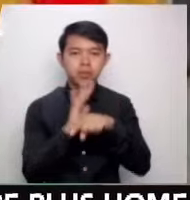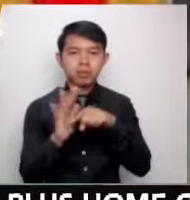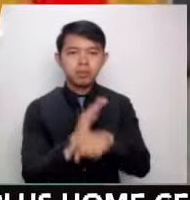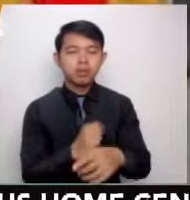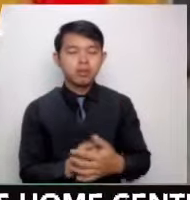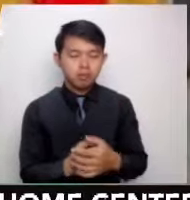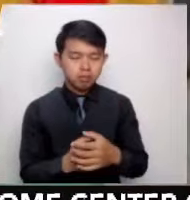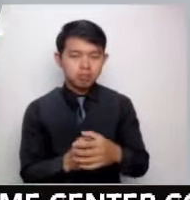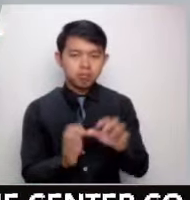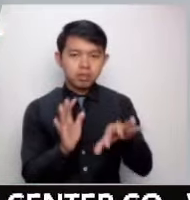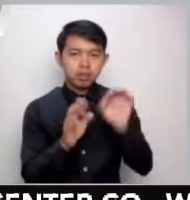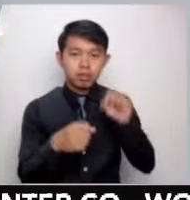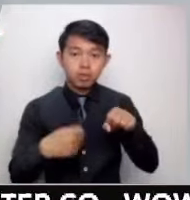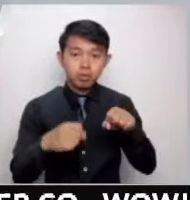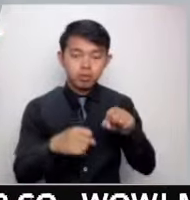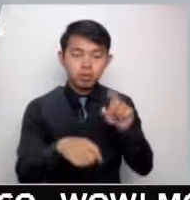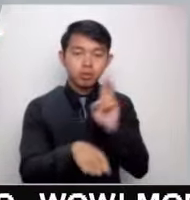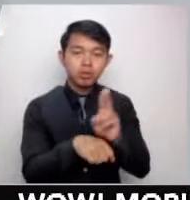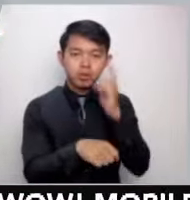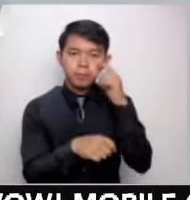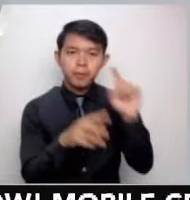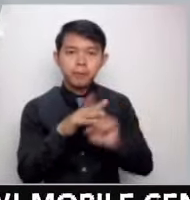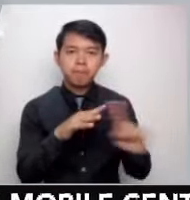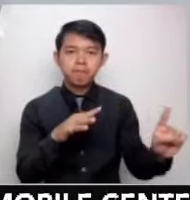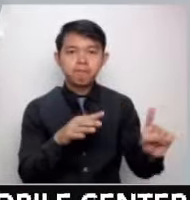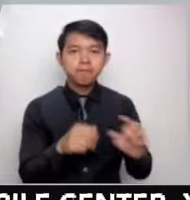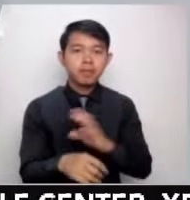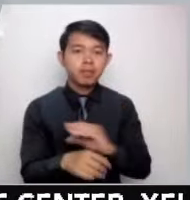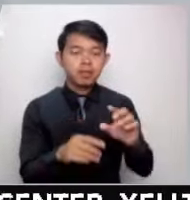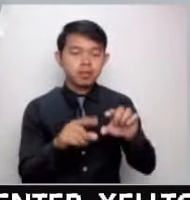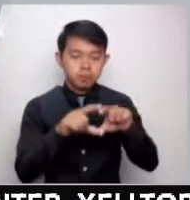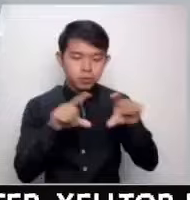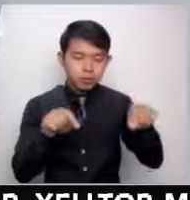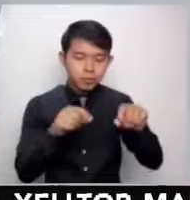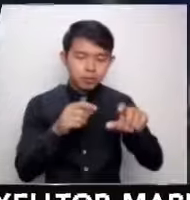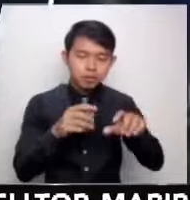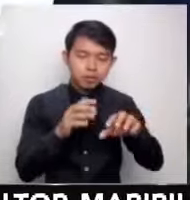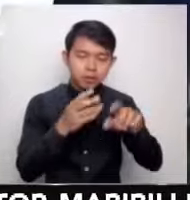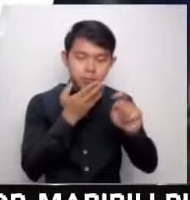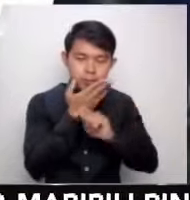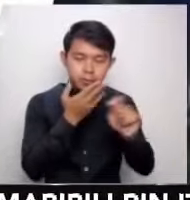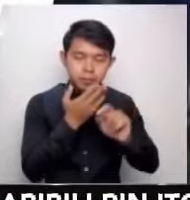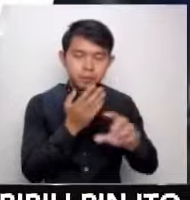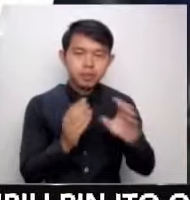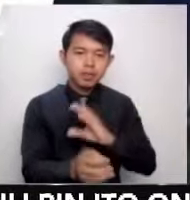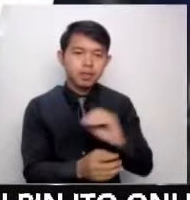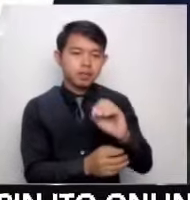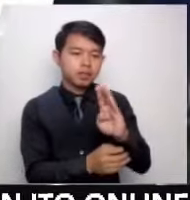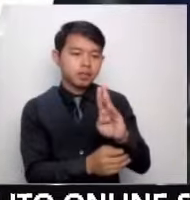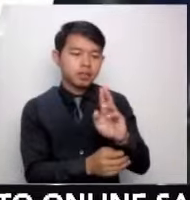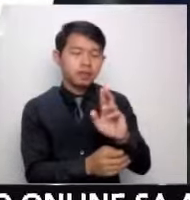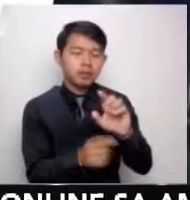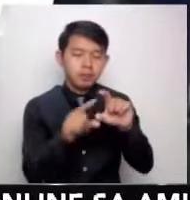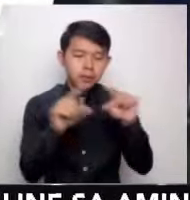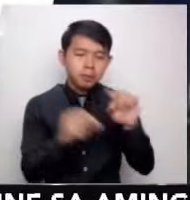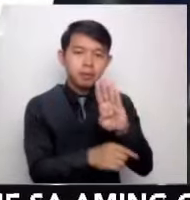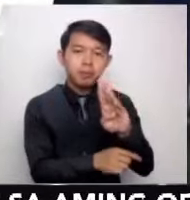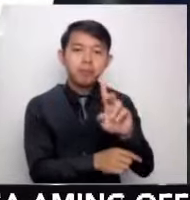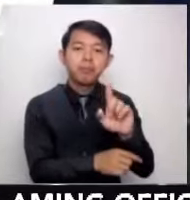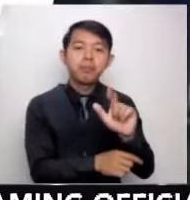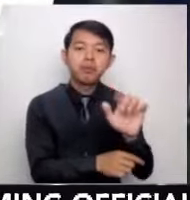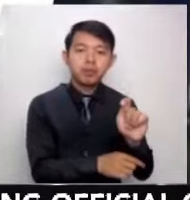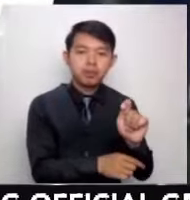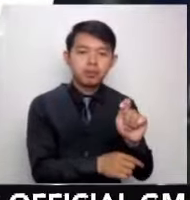sa pagtakas, ilang sachet ng droga at mga bala ng baril. Series of ammunitions